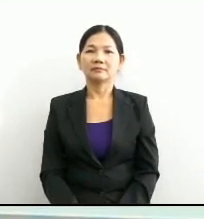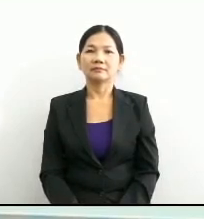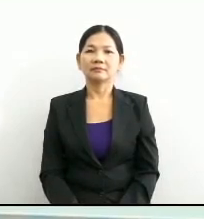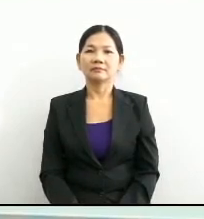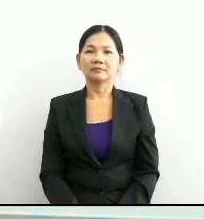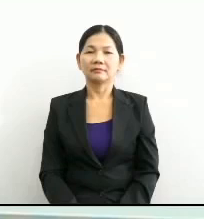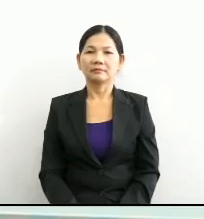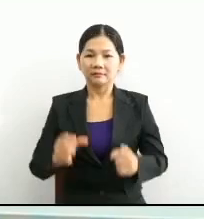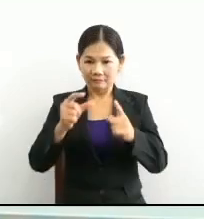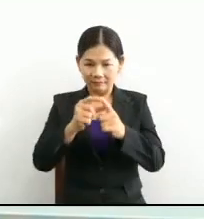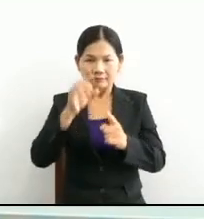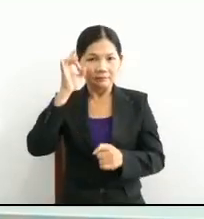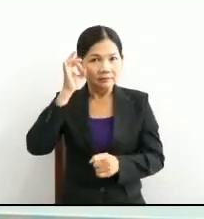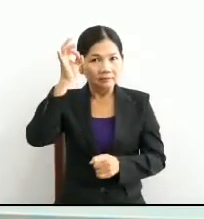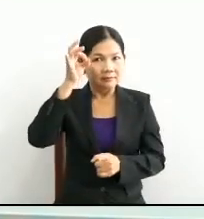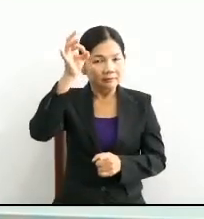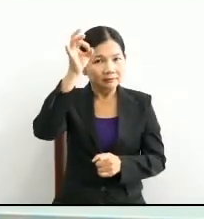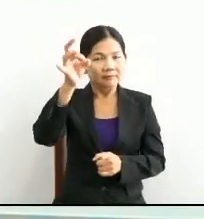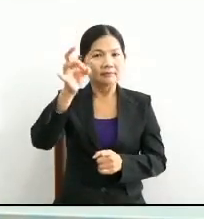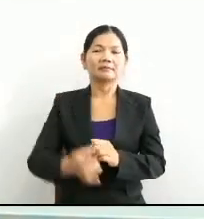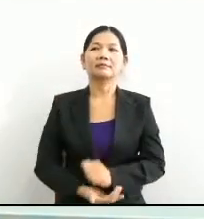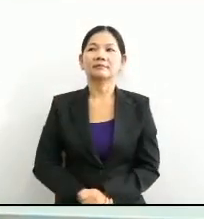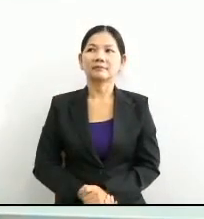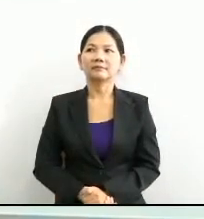phun dầu đó phun dầu phía